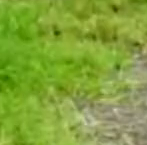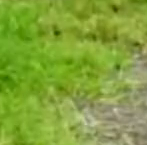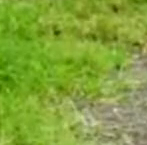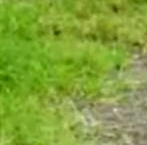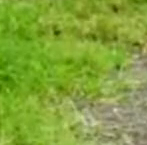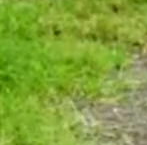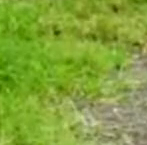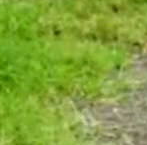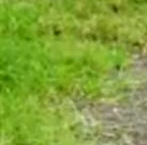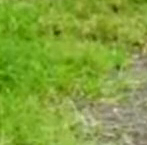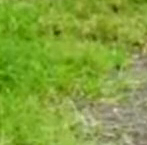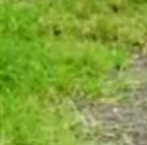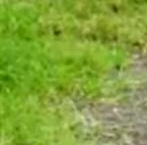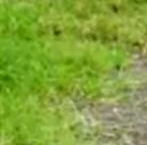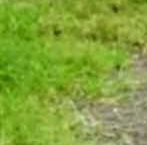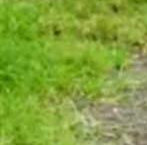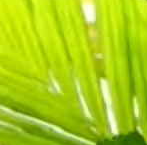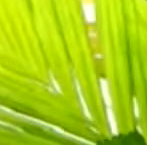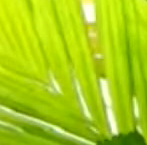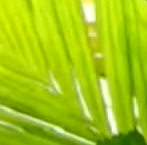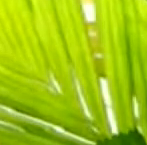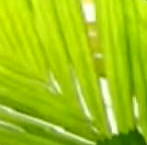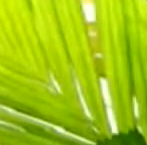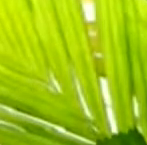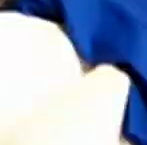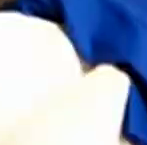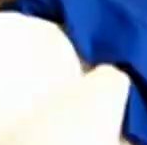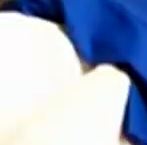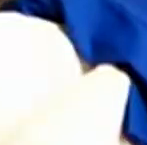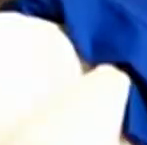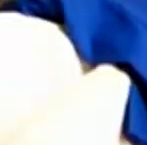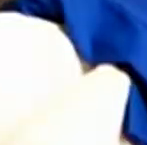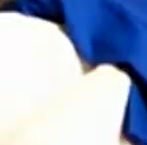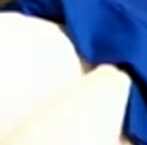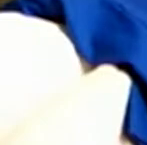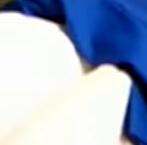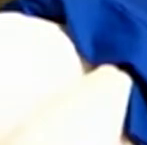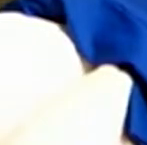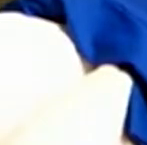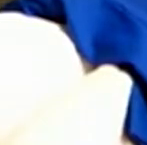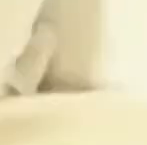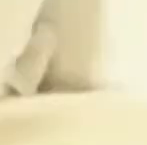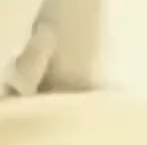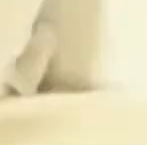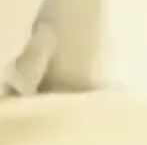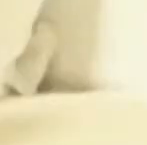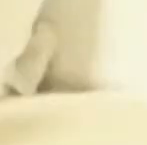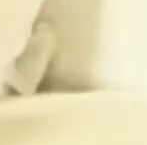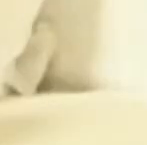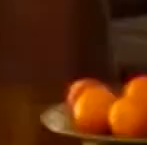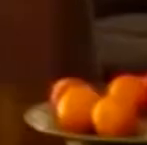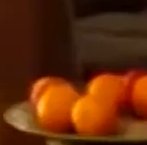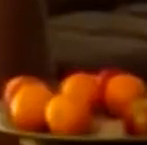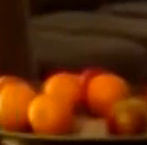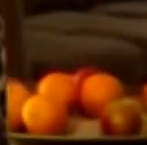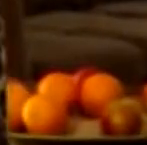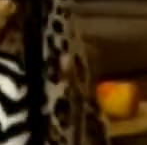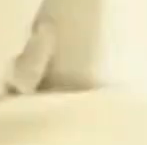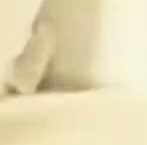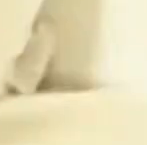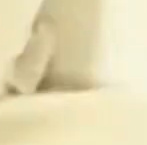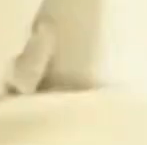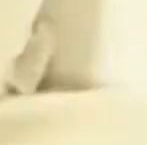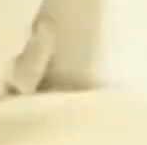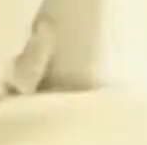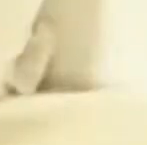Umeingiaje? Nimefanya hivi. Ndio sababu kila mtu vile anataka, si ndio? Nikuweke hapa ama pale nje niko na mbio wako yote. Coffee already nas to invite